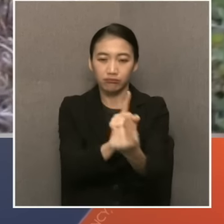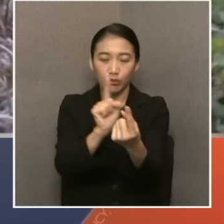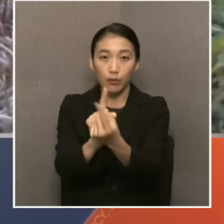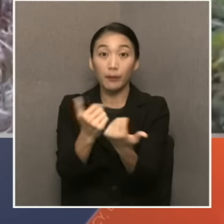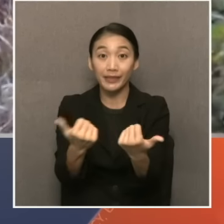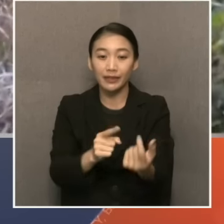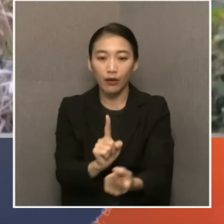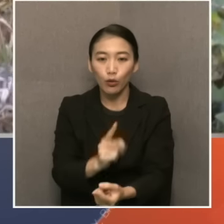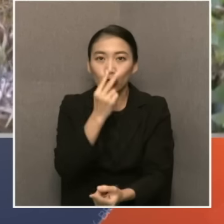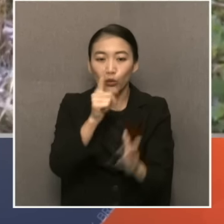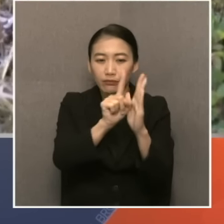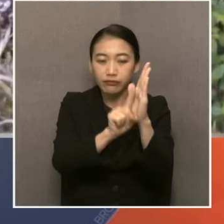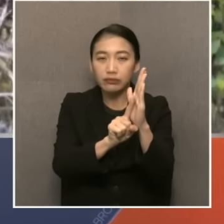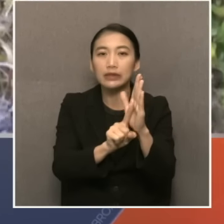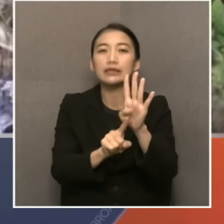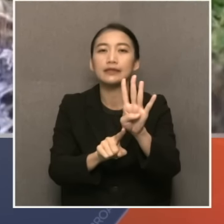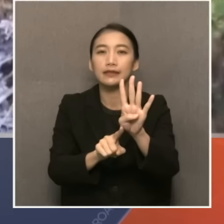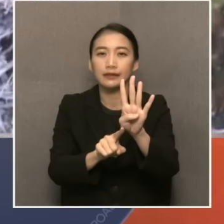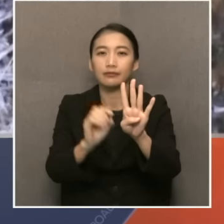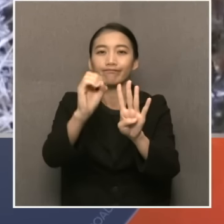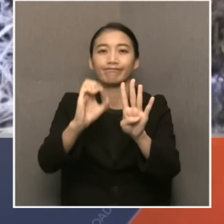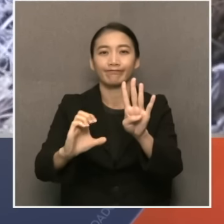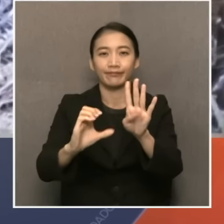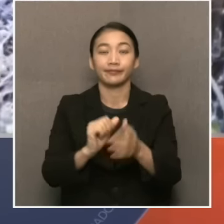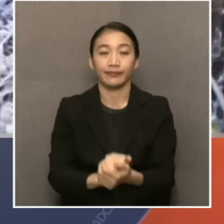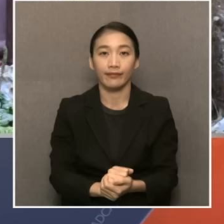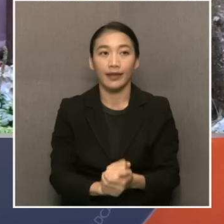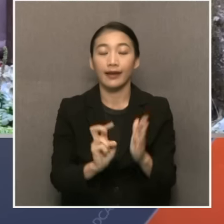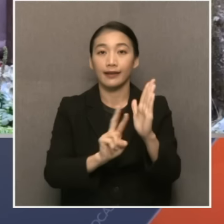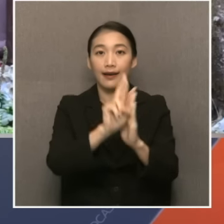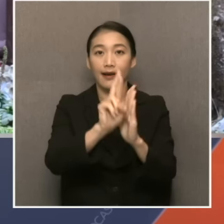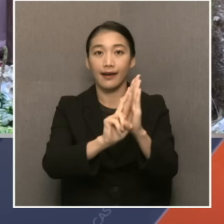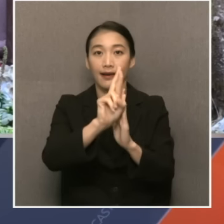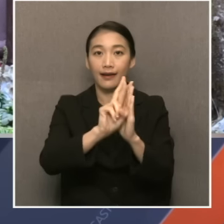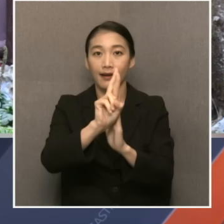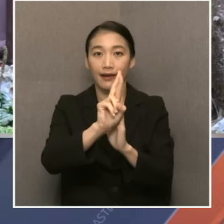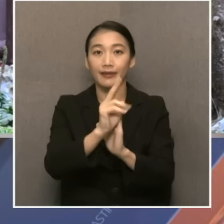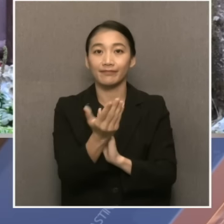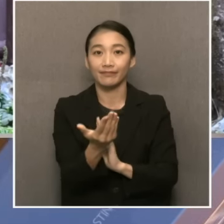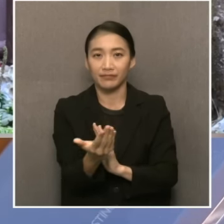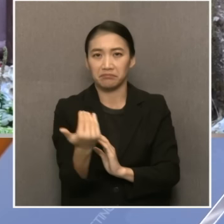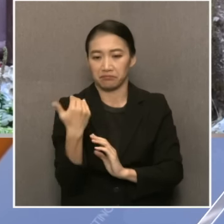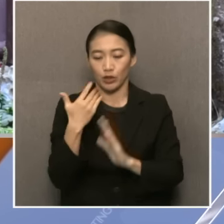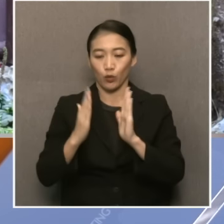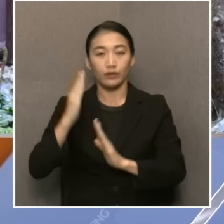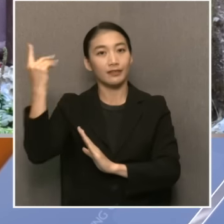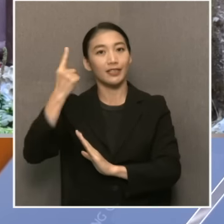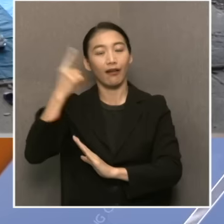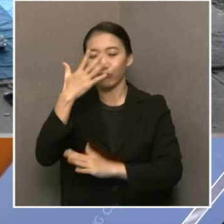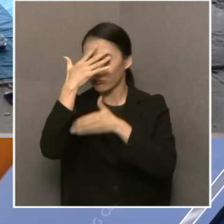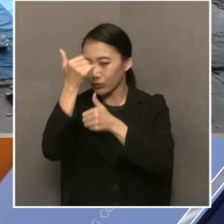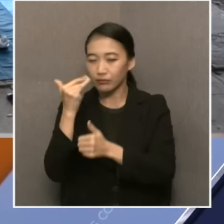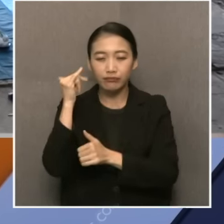ซลเซียสเท่านั้นเองนะคะในส่วนของพื้นที่จังหวัดเชียงรายค่ะนักท่องเที่ยวก็ยังนิยมไปกางเต็นท์กันนะคะอุณหภู